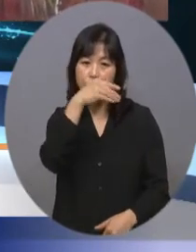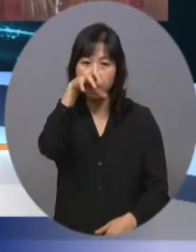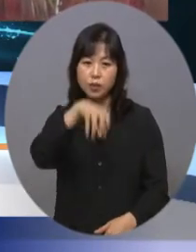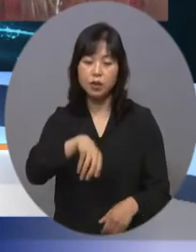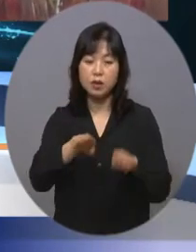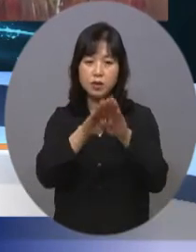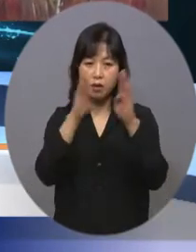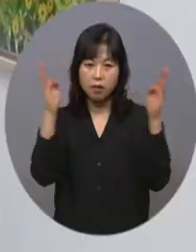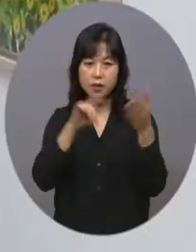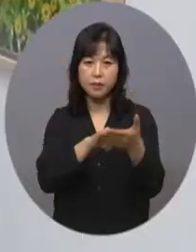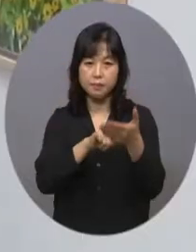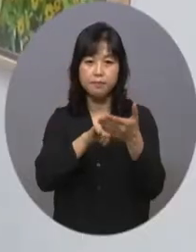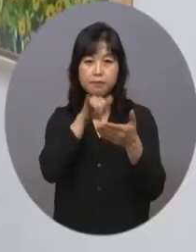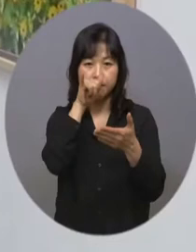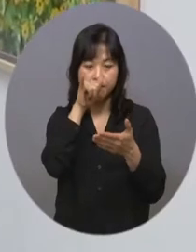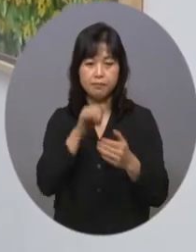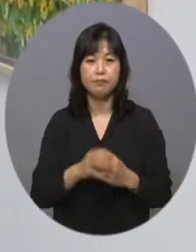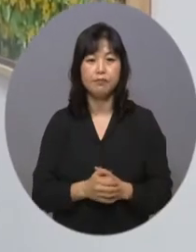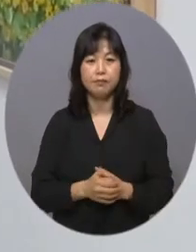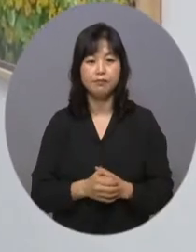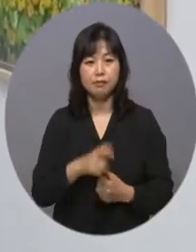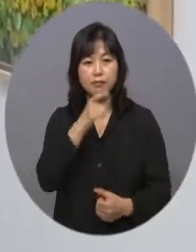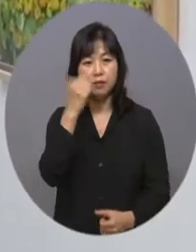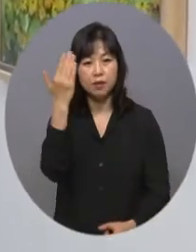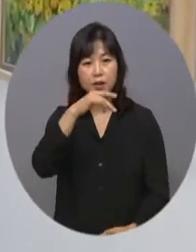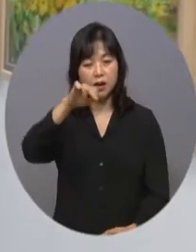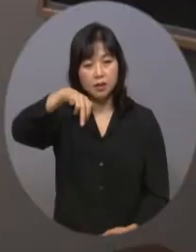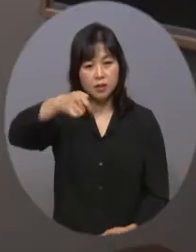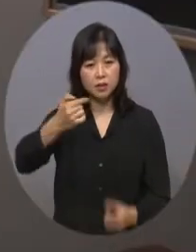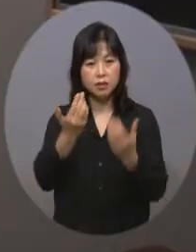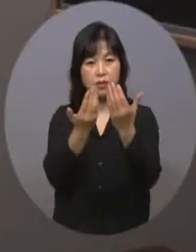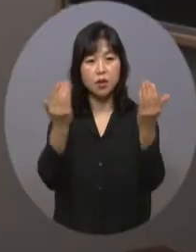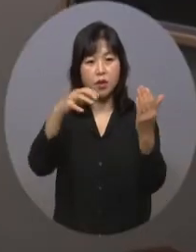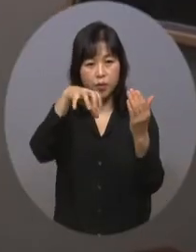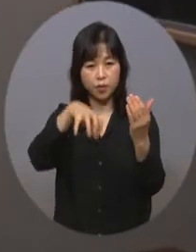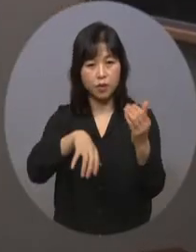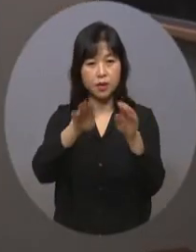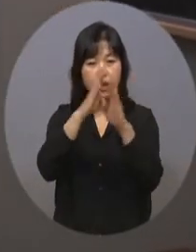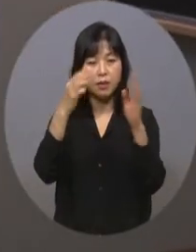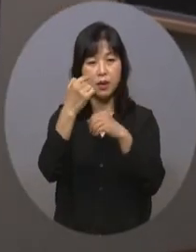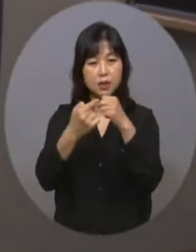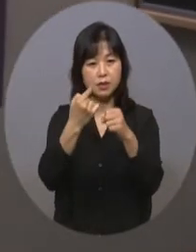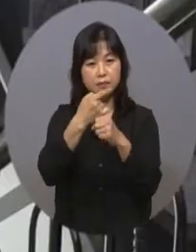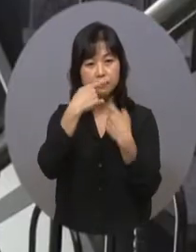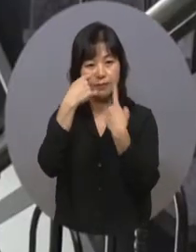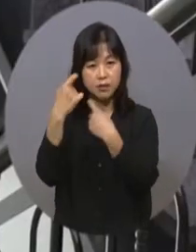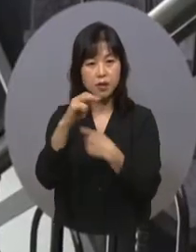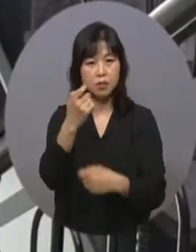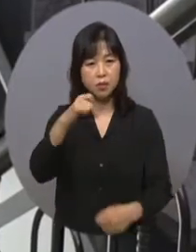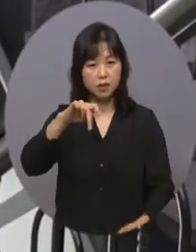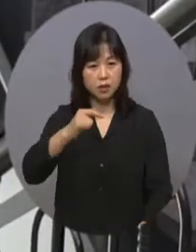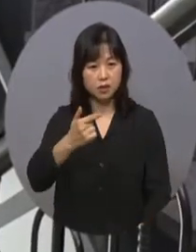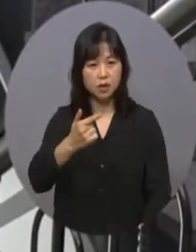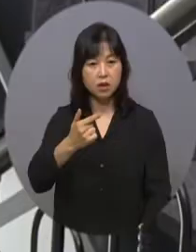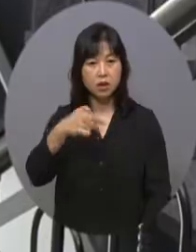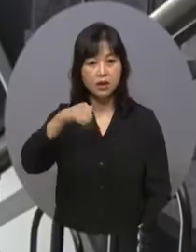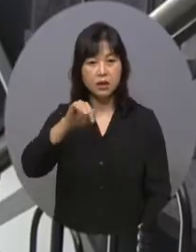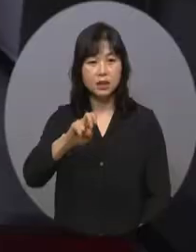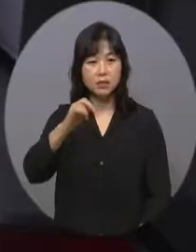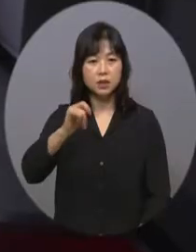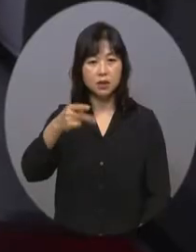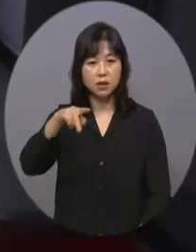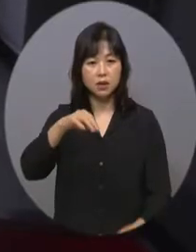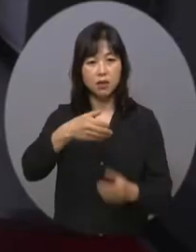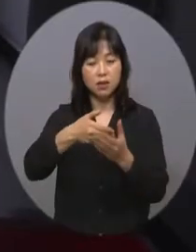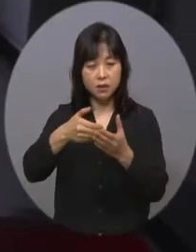다녀왔습니다. 여수 카스 갤러리에서는 개관 1주년 기념으로 목천 심은경 화백의 초대전이